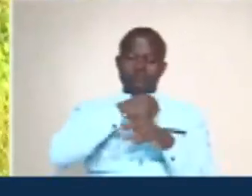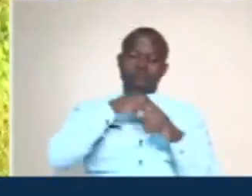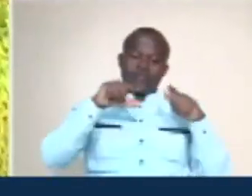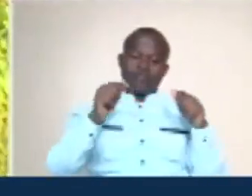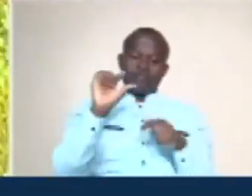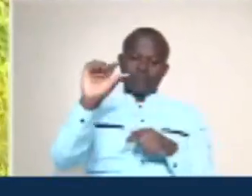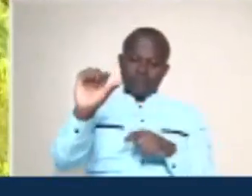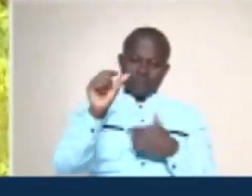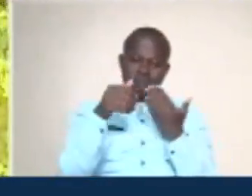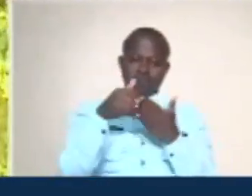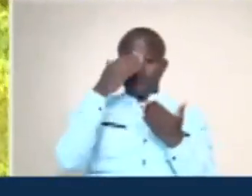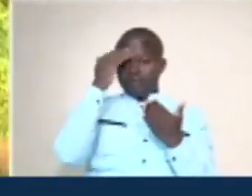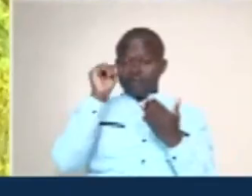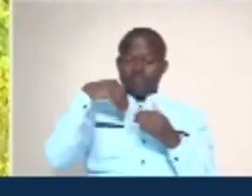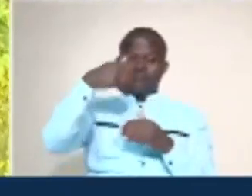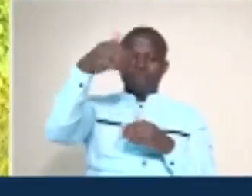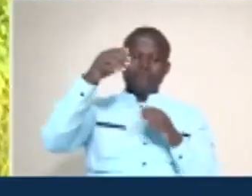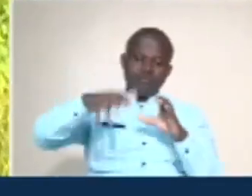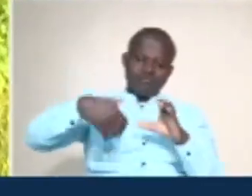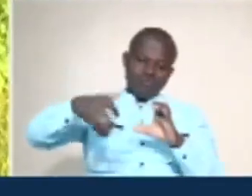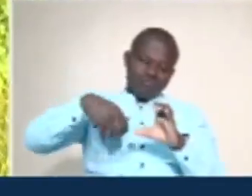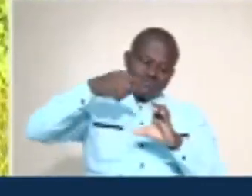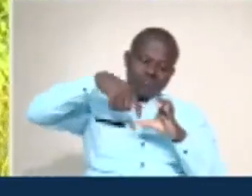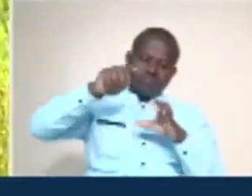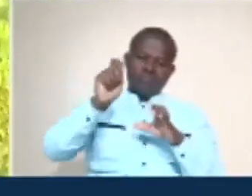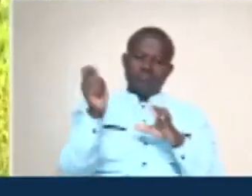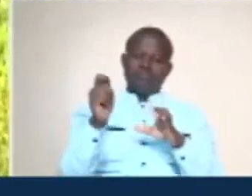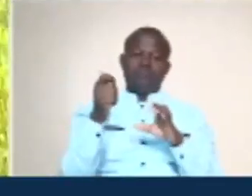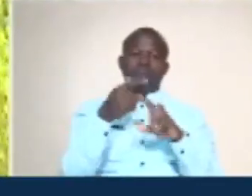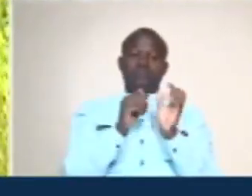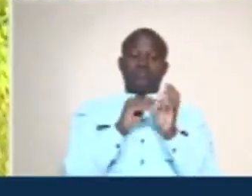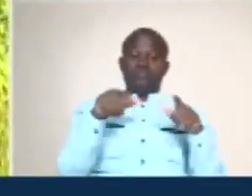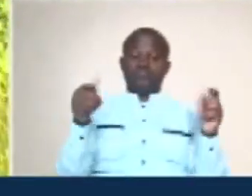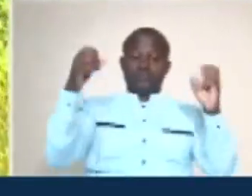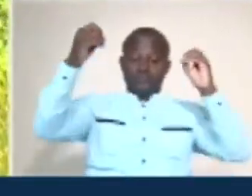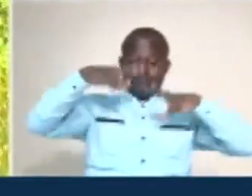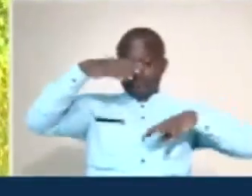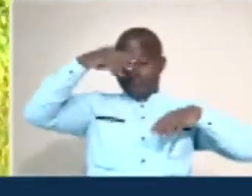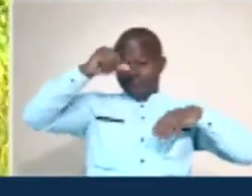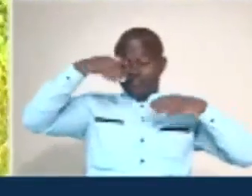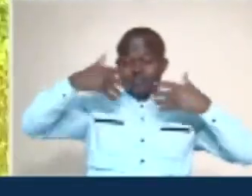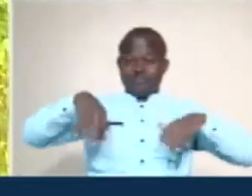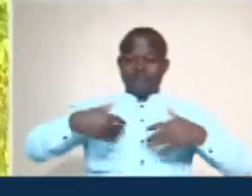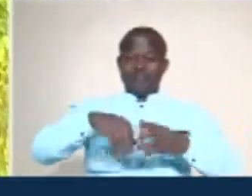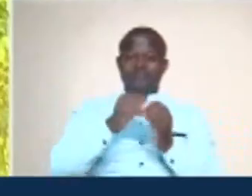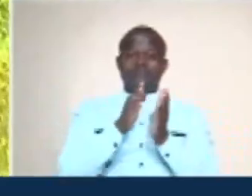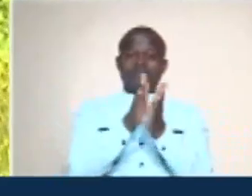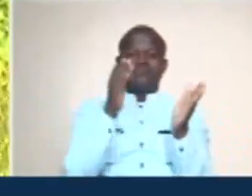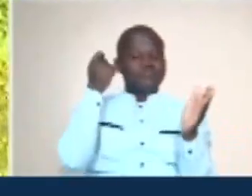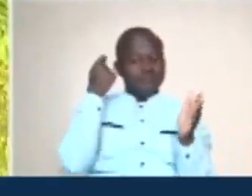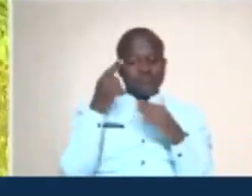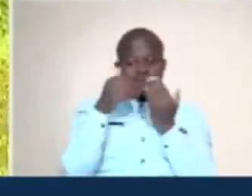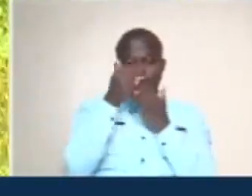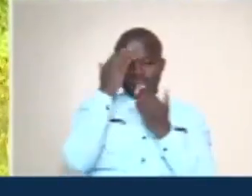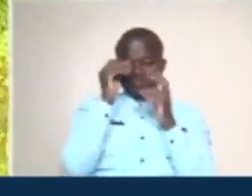butoya kugira ngo uhore ucukura umusarane ucukura kandi ubutaka bw'i Kigali buhenze mu gihugu muri rusange urumva